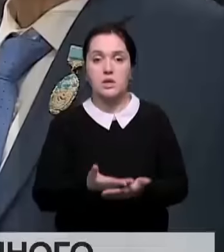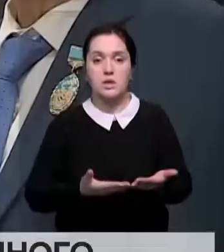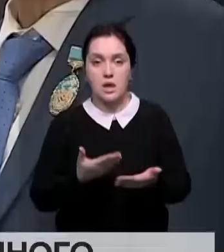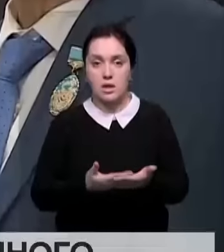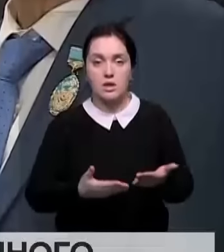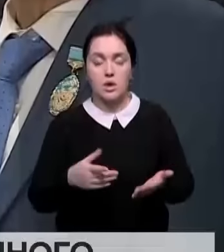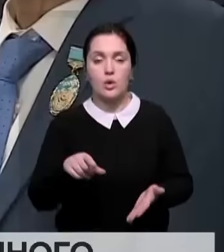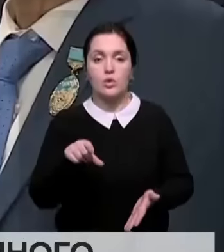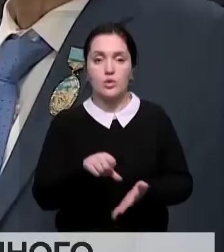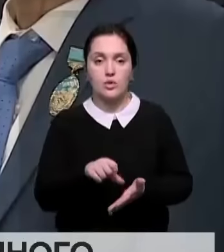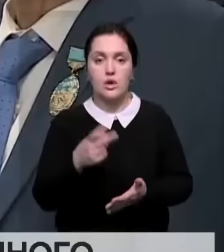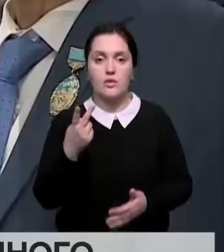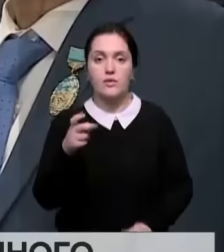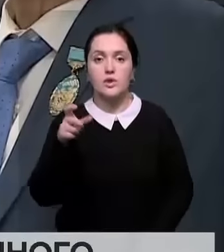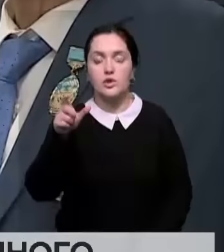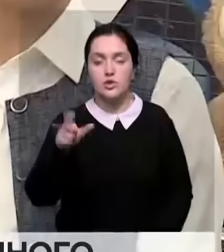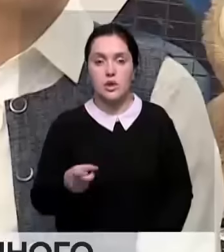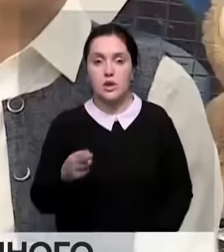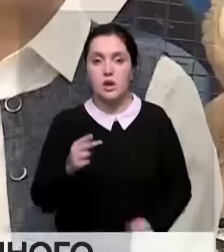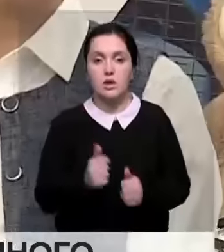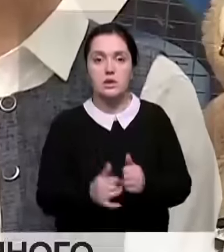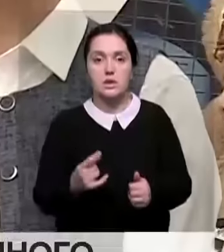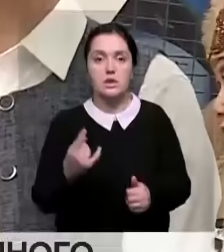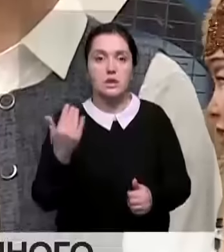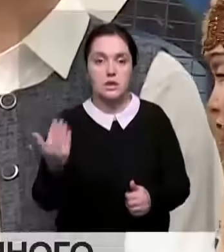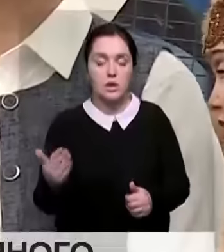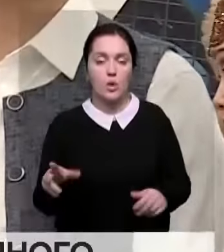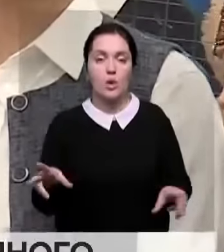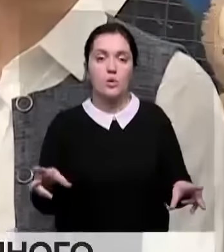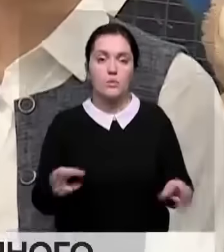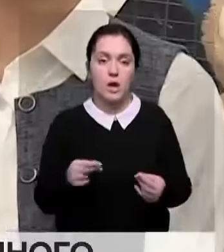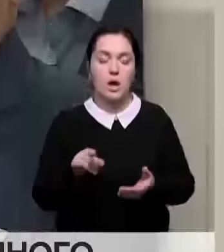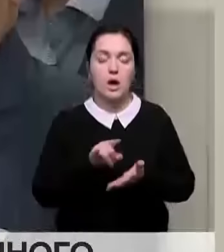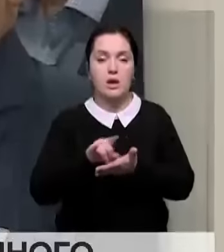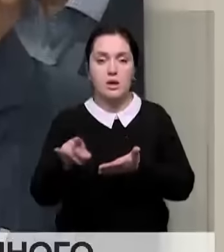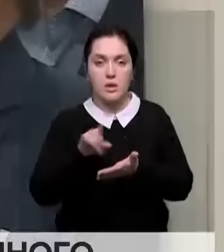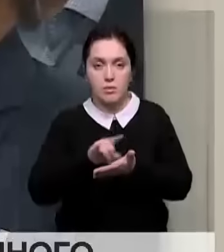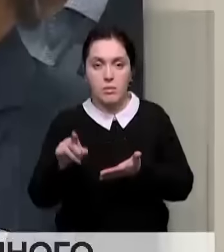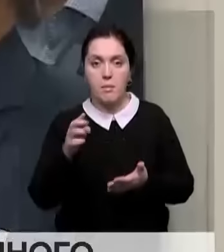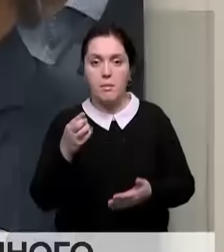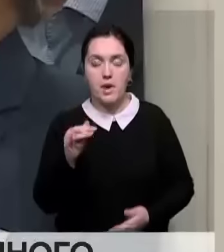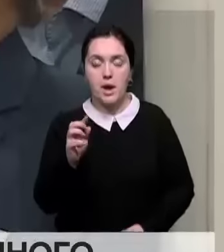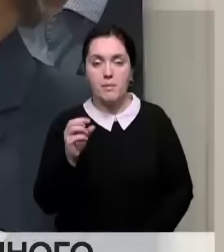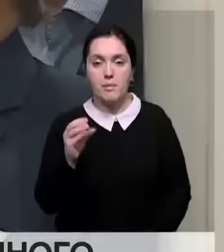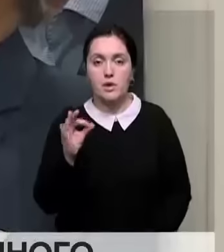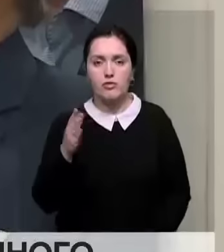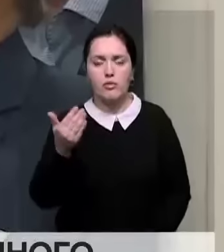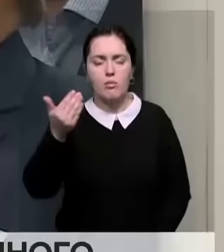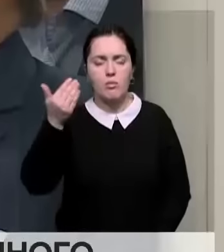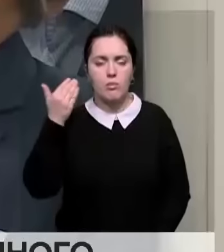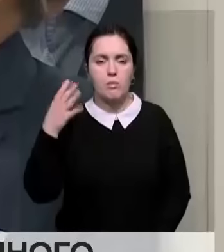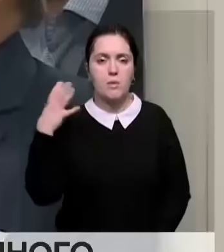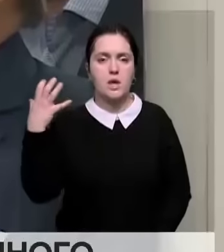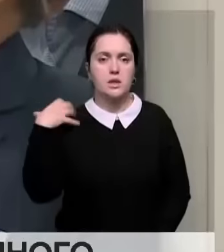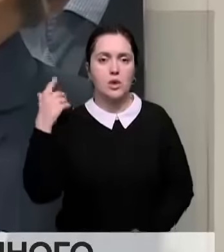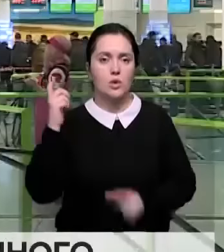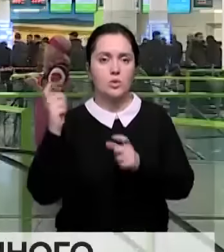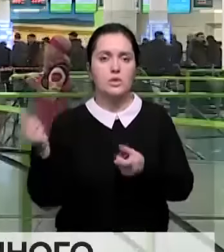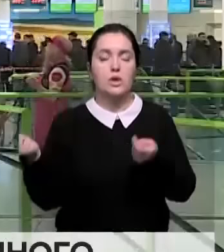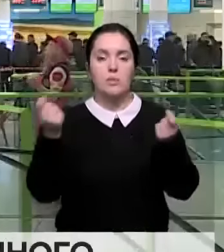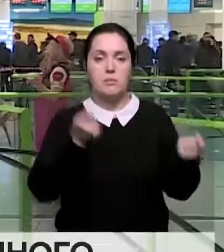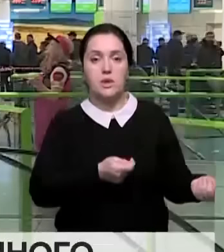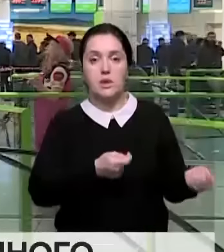гавани состоят 200 человек. Для каждого из них важны успехи аэропорта. Мухиддин Байбетов в прошлом начальник отдела грузоперевозок.